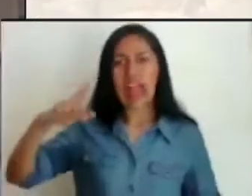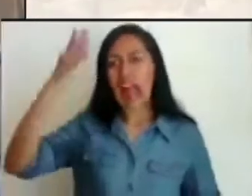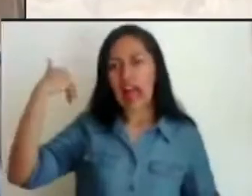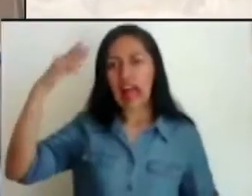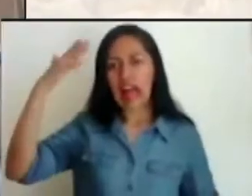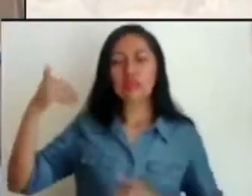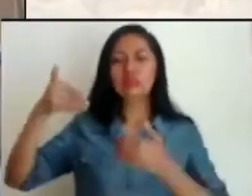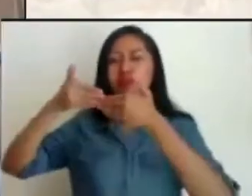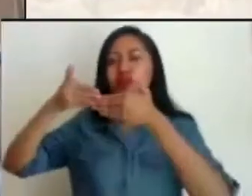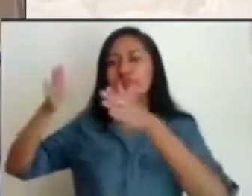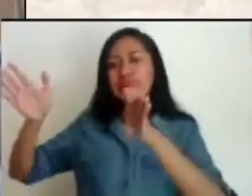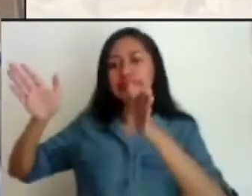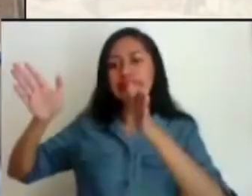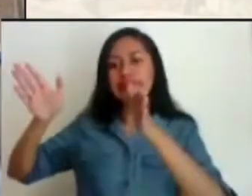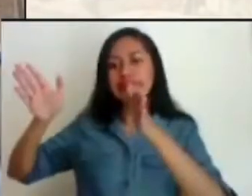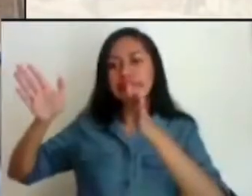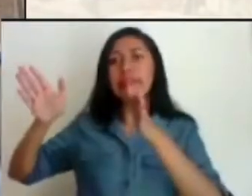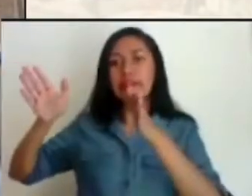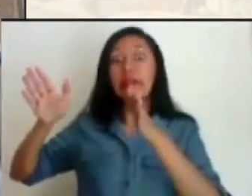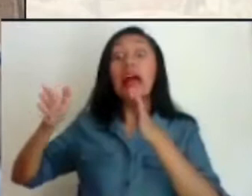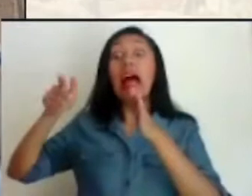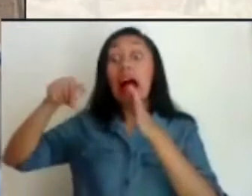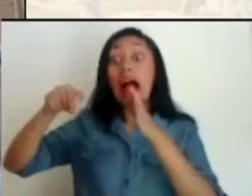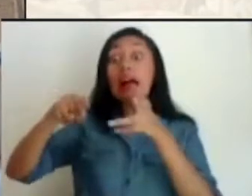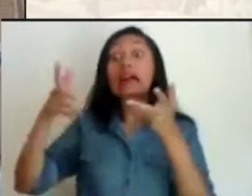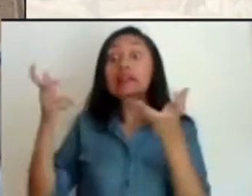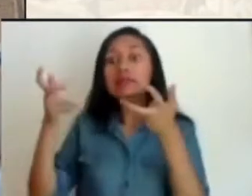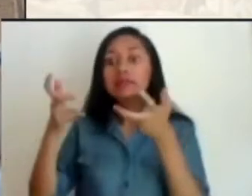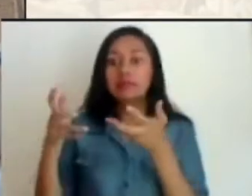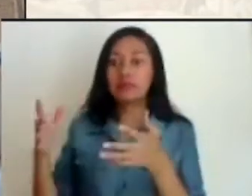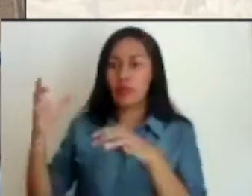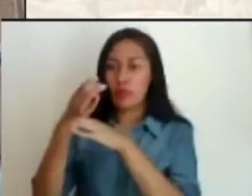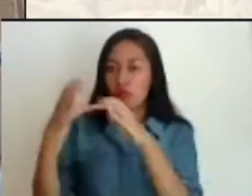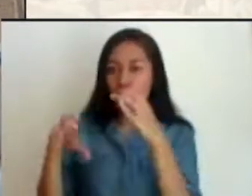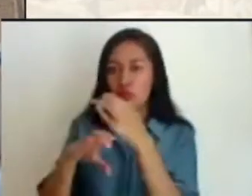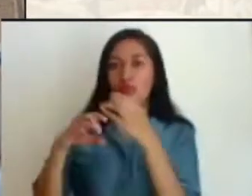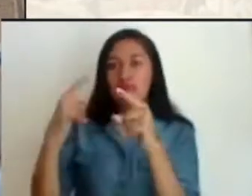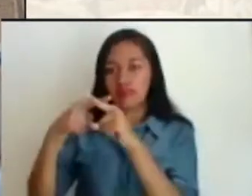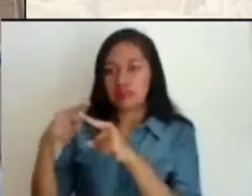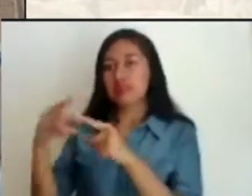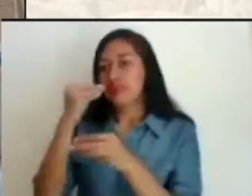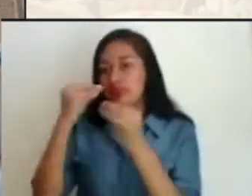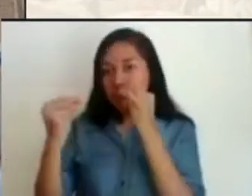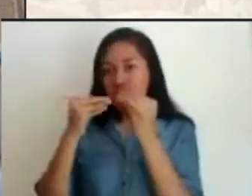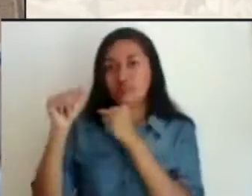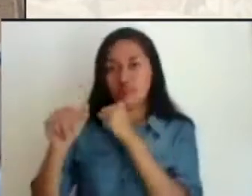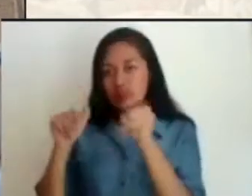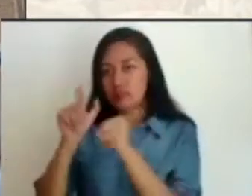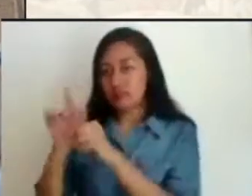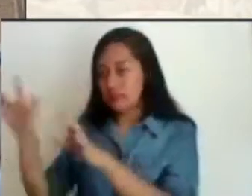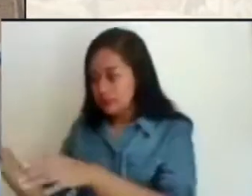a limpiar las mercancías que se sospechaba que podían contagiar, haciéndose de diversas